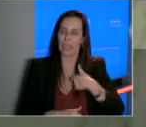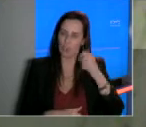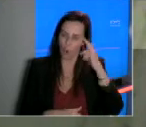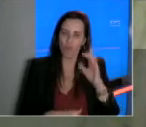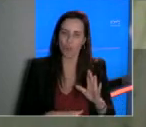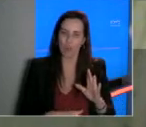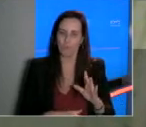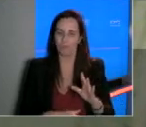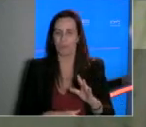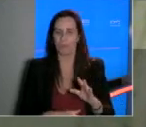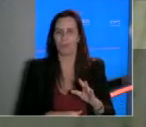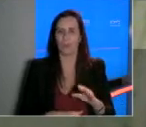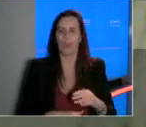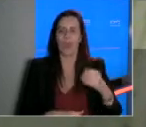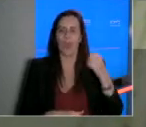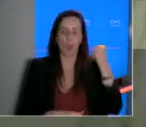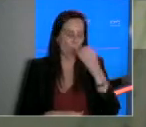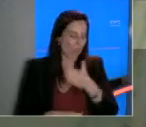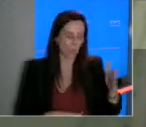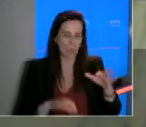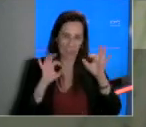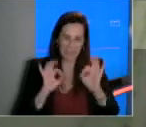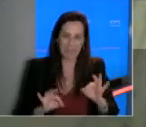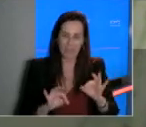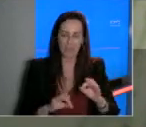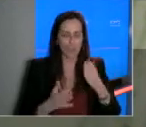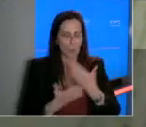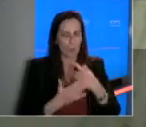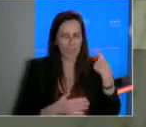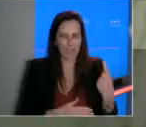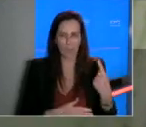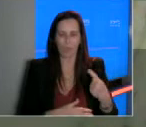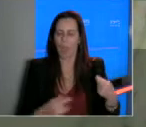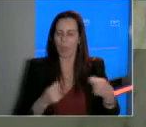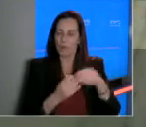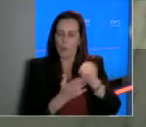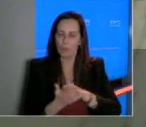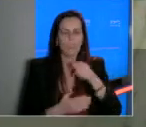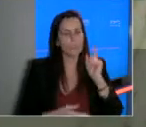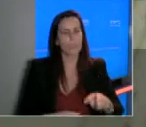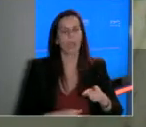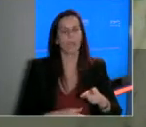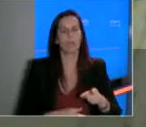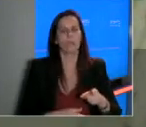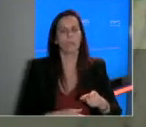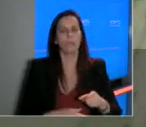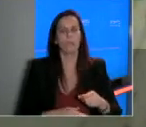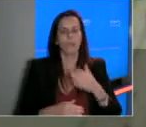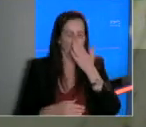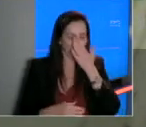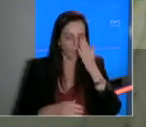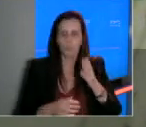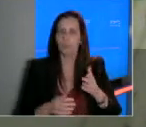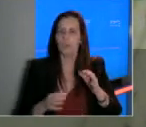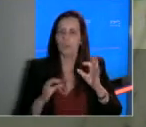חושב שהכוח השמאל האמיתי, העקבי, שמוכיח את עצמו, המשותפת, צריכה לפתוח דלתות